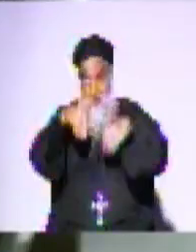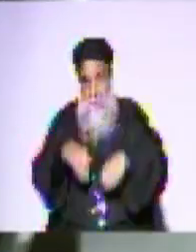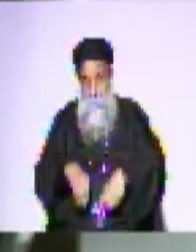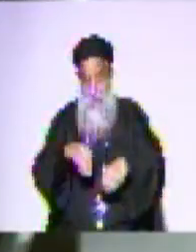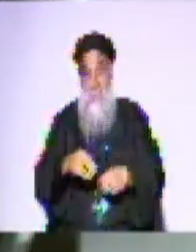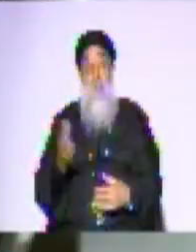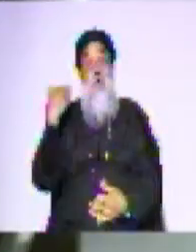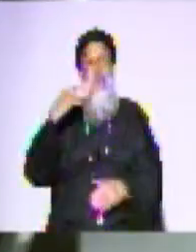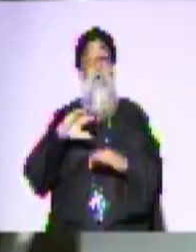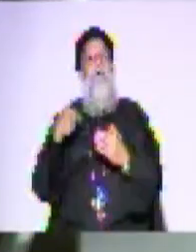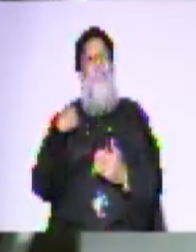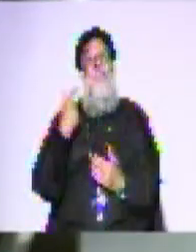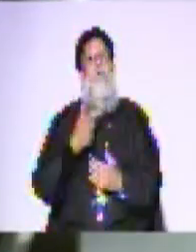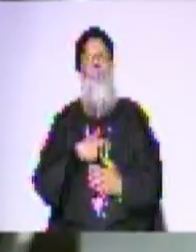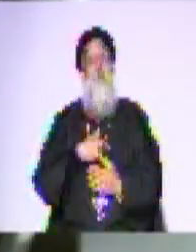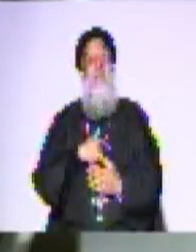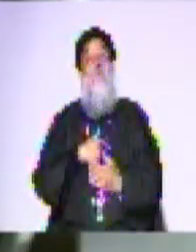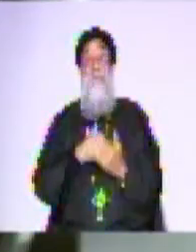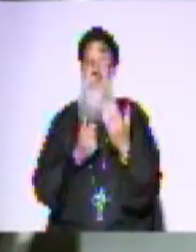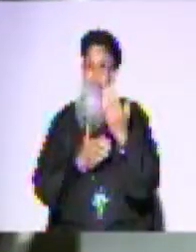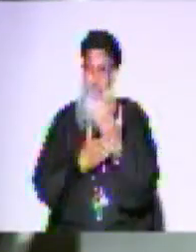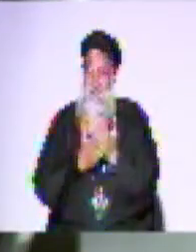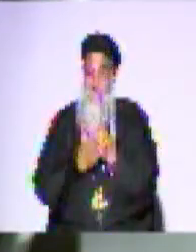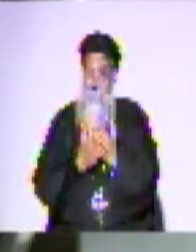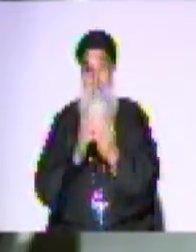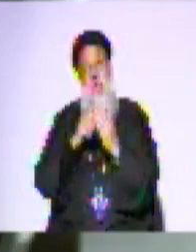الإيمان وصل مدام مؤمن يعني